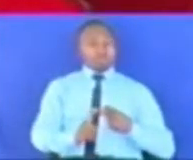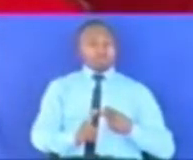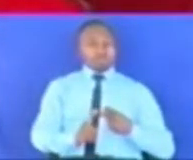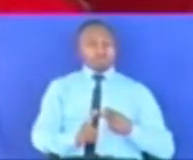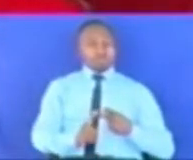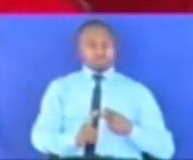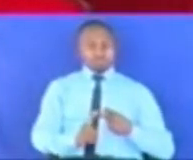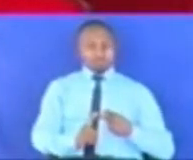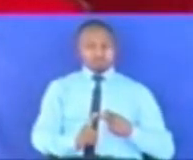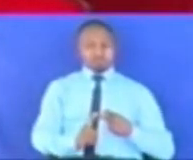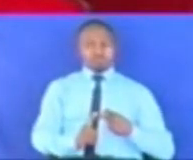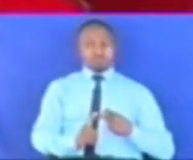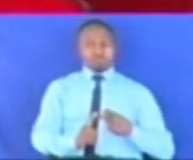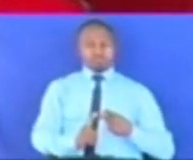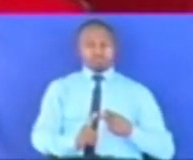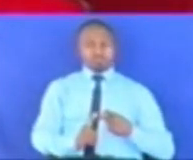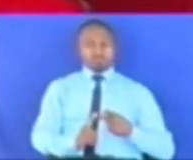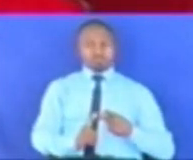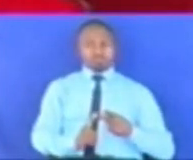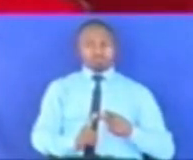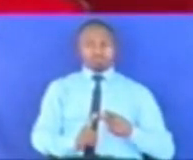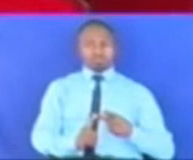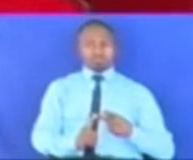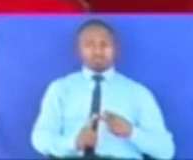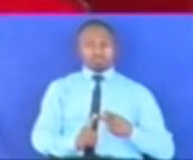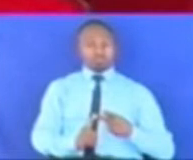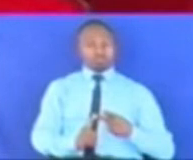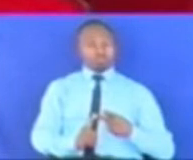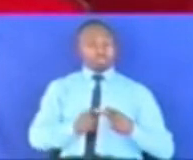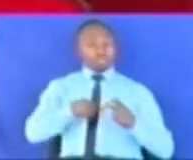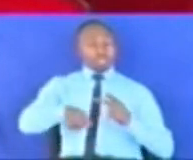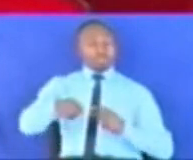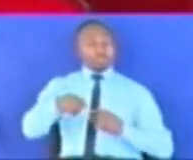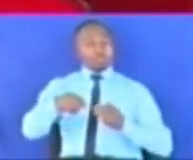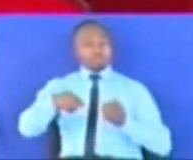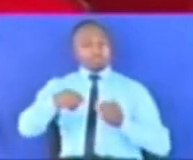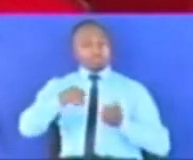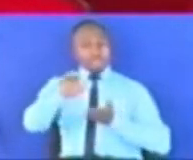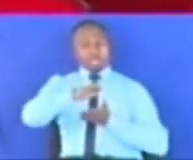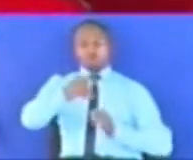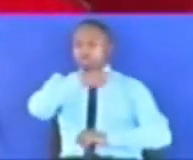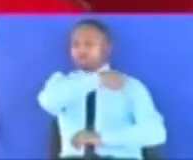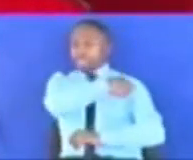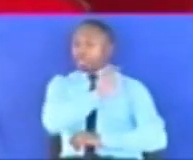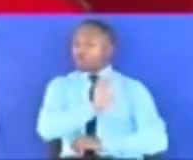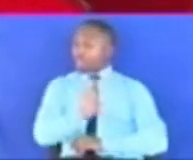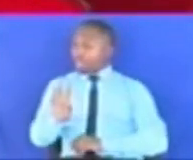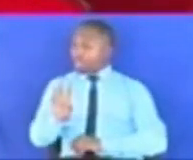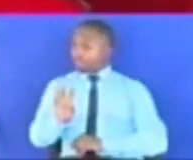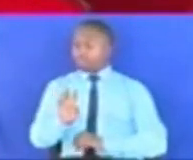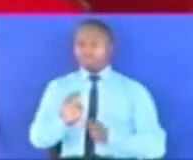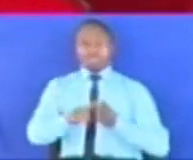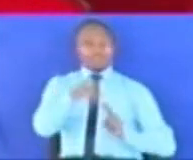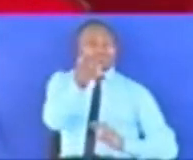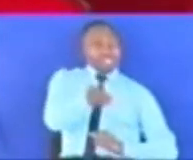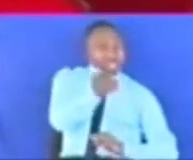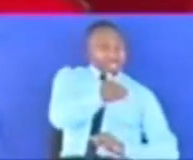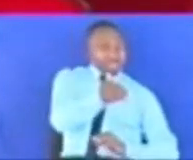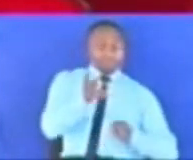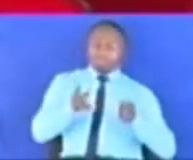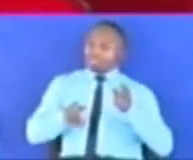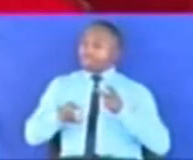za wilaya, na huko kwenye maeneo hayo ya vijijini na kwenye kata